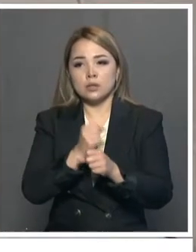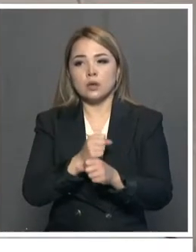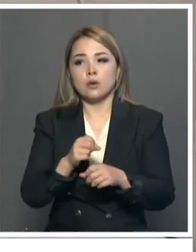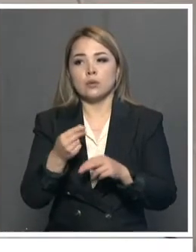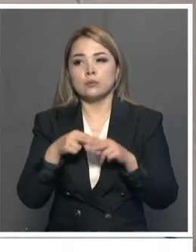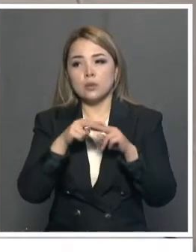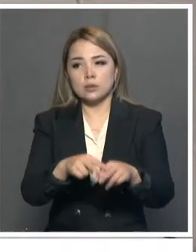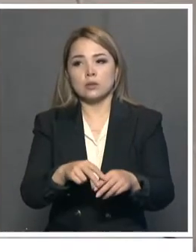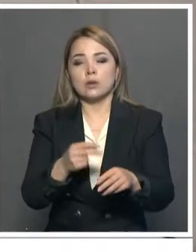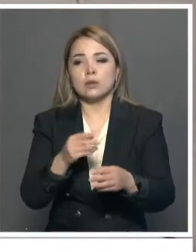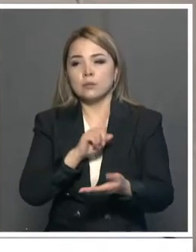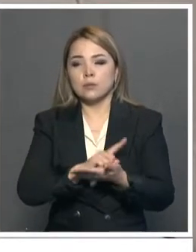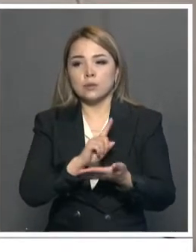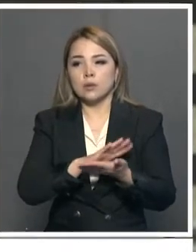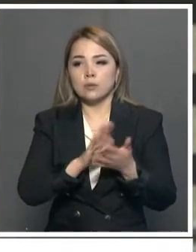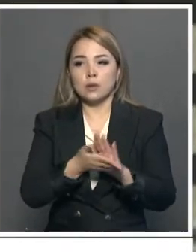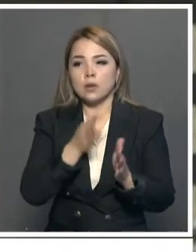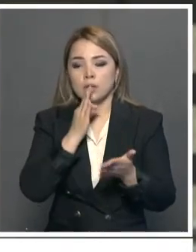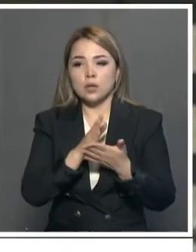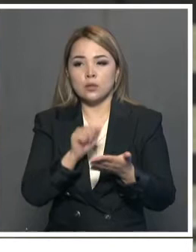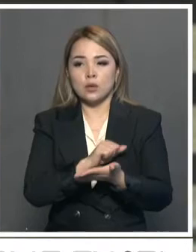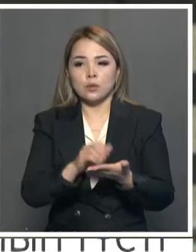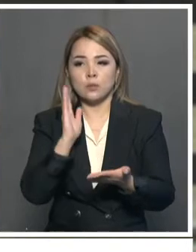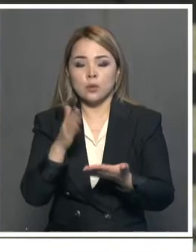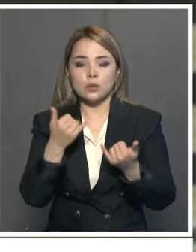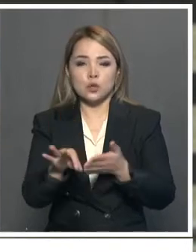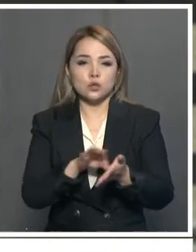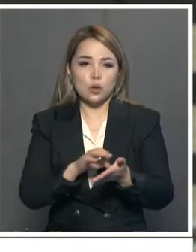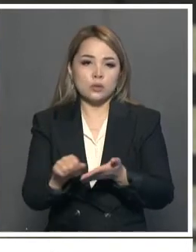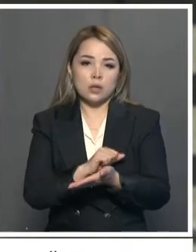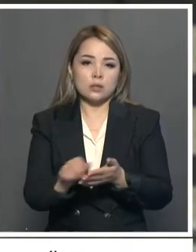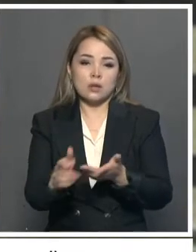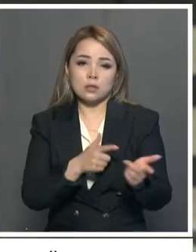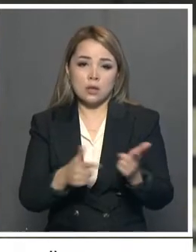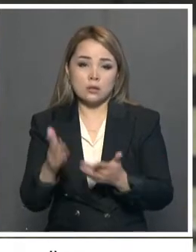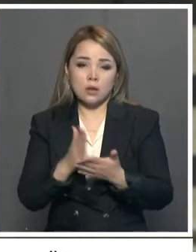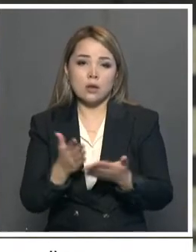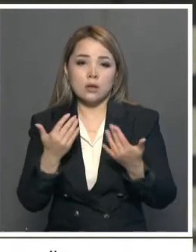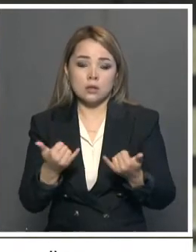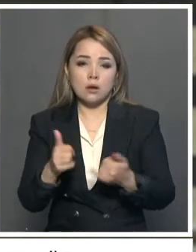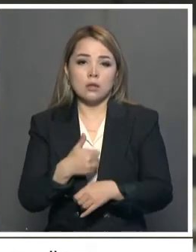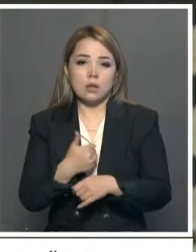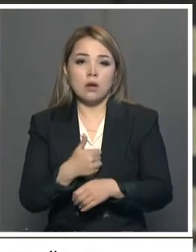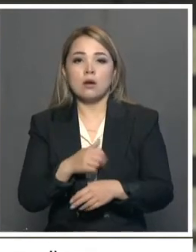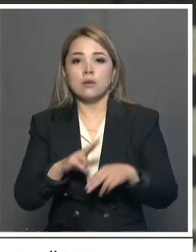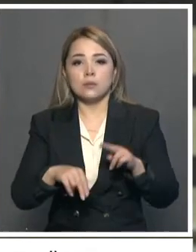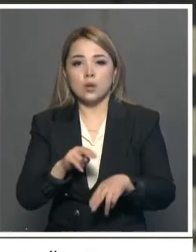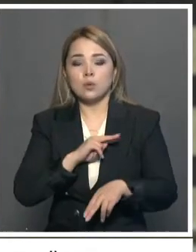қордан қаражат бөлінеді. Сметалық құжаттарды шұғыл түрде дайындайды. Ол Ақтау қалалық әкімдігінің құрылыс